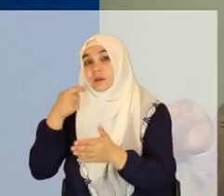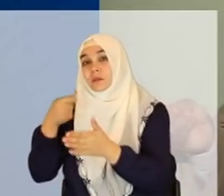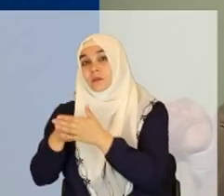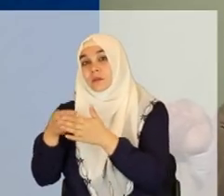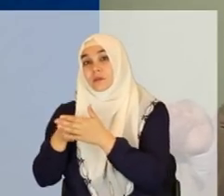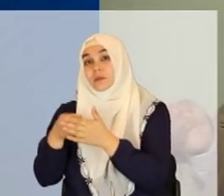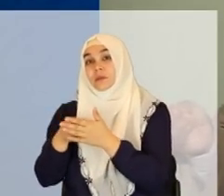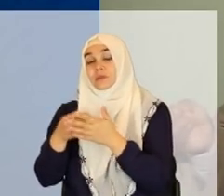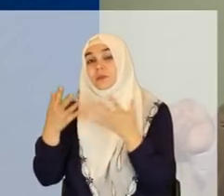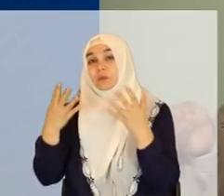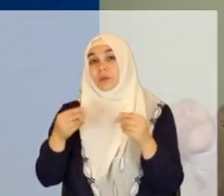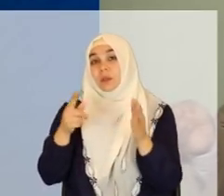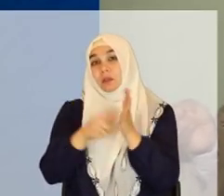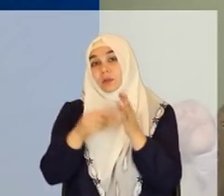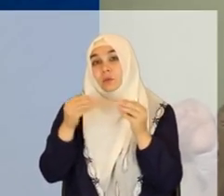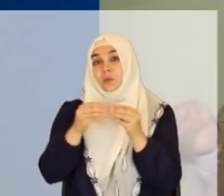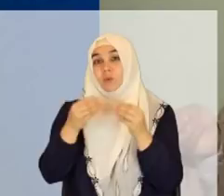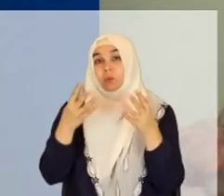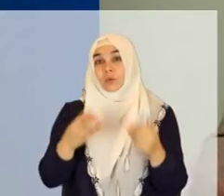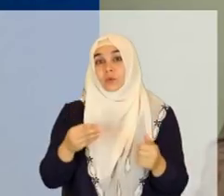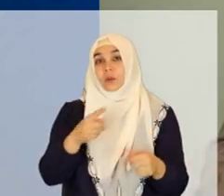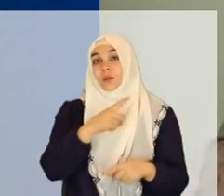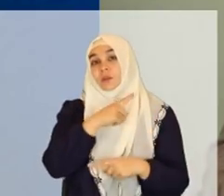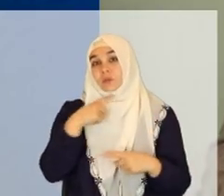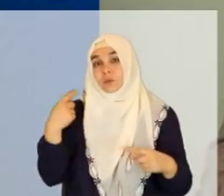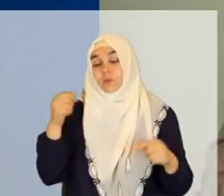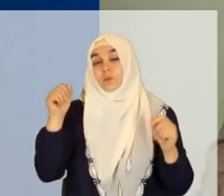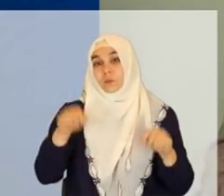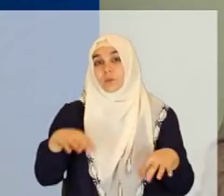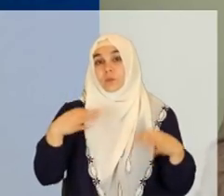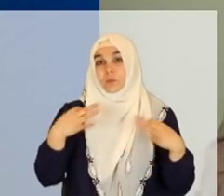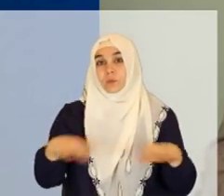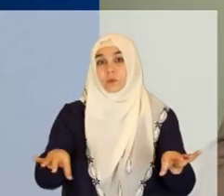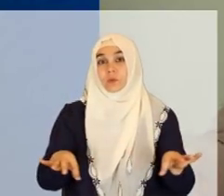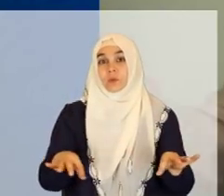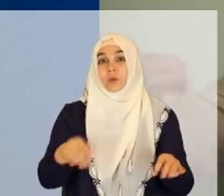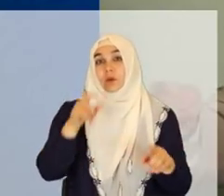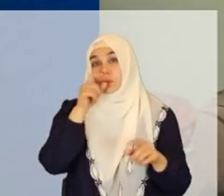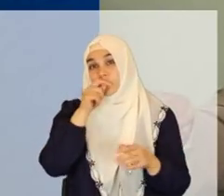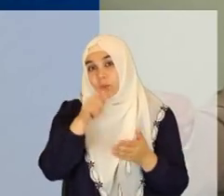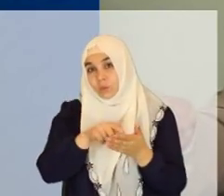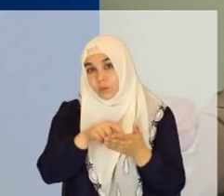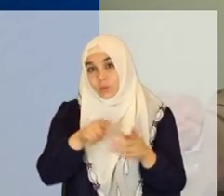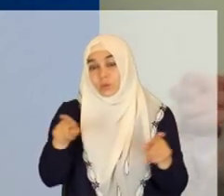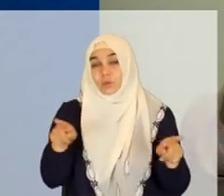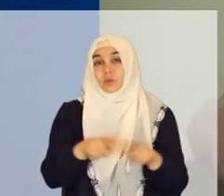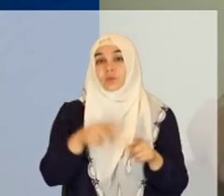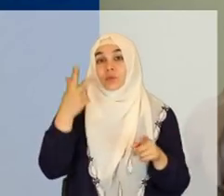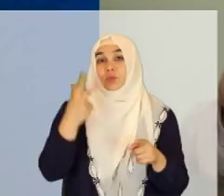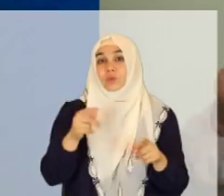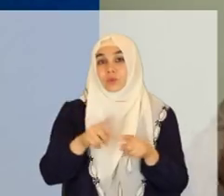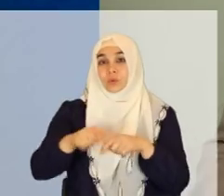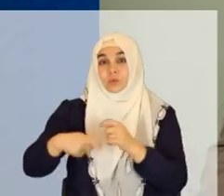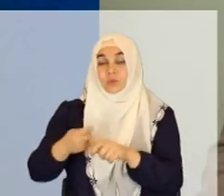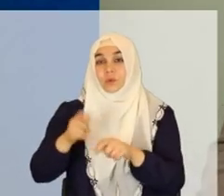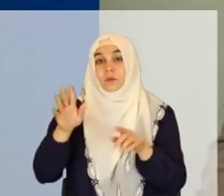narsani yig'izib turib, 7 kun, 10 kun boshqadan keyin so'yadi, bo'laveradi. Tovuqlarni shunaqa 3 kun bog'lab